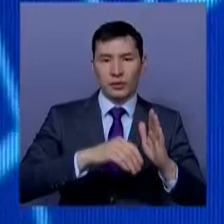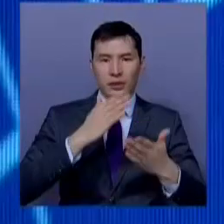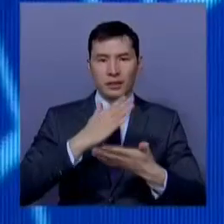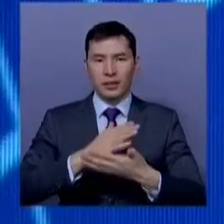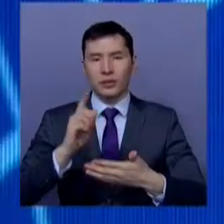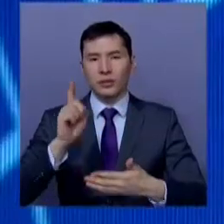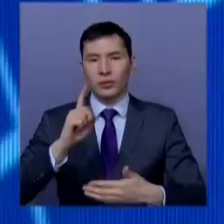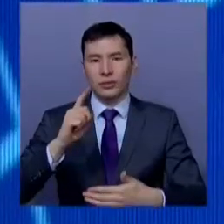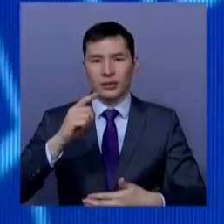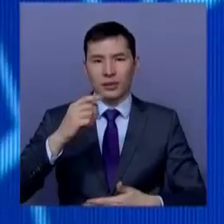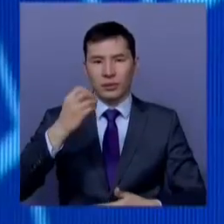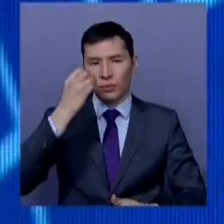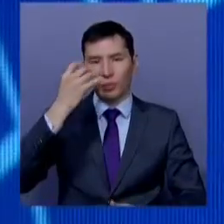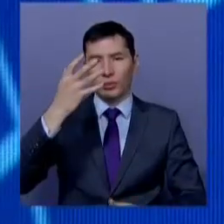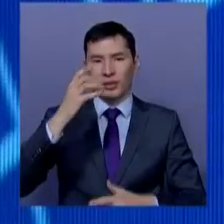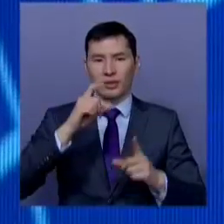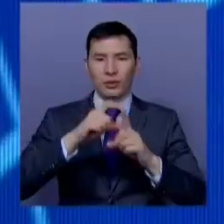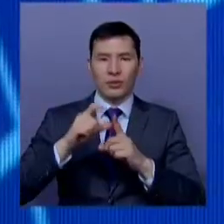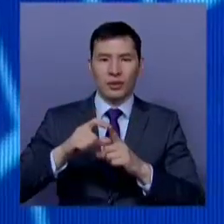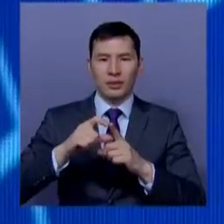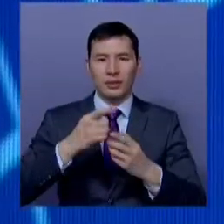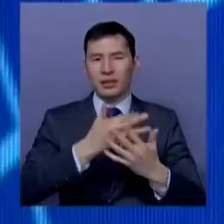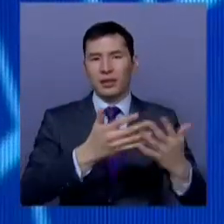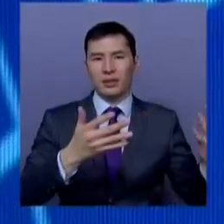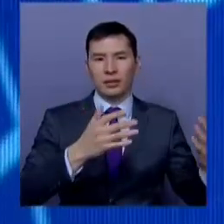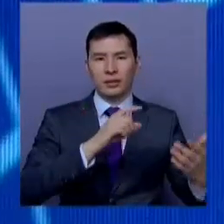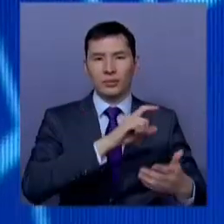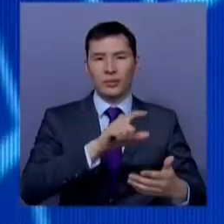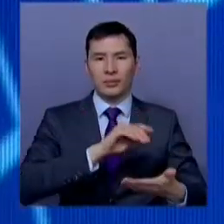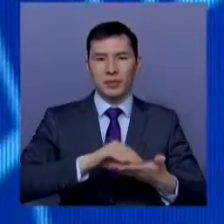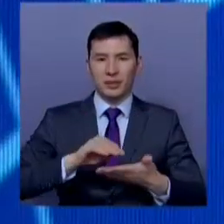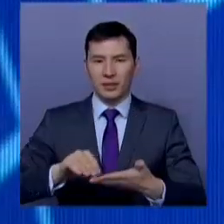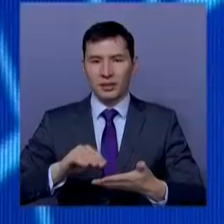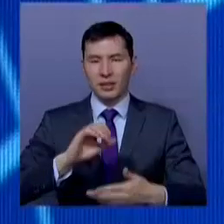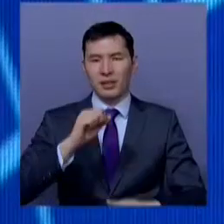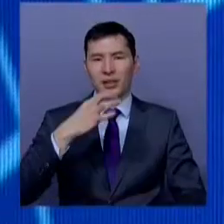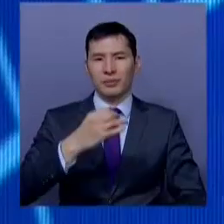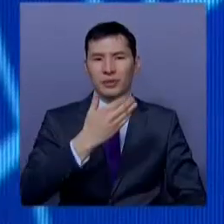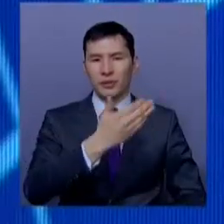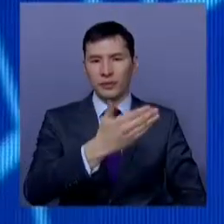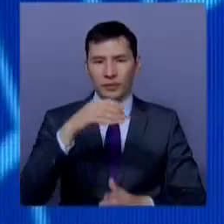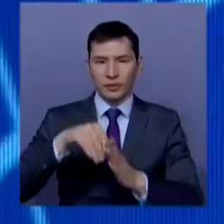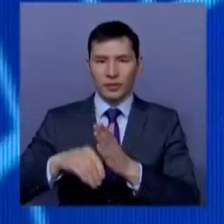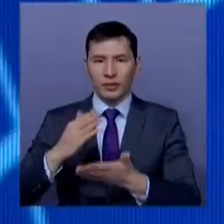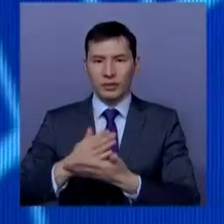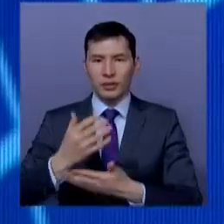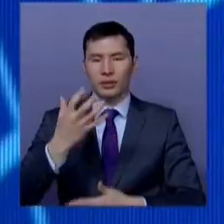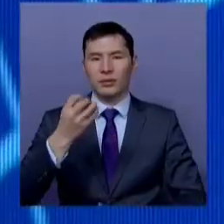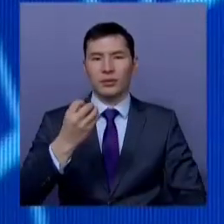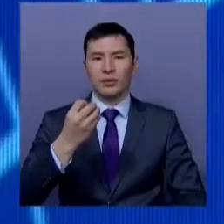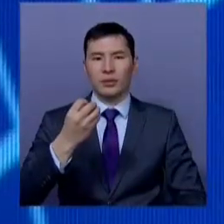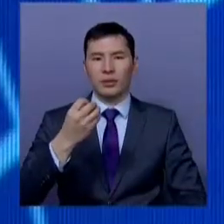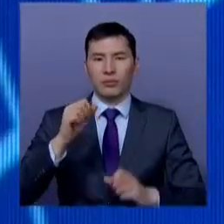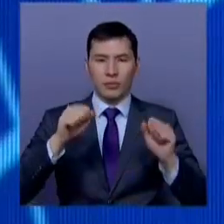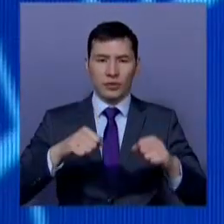сөздер әртүрлі қазақтың оның ішінде жаңа Абайдың да қара сөздері кетіп жатыр. Оны тағы да бір қарап